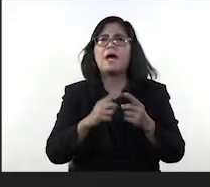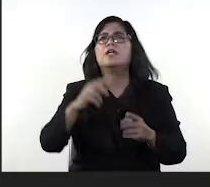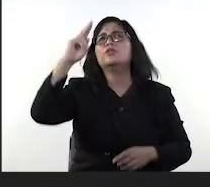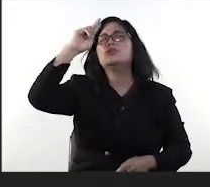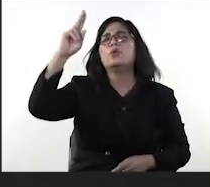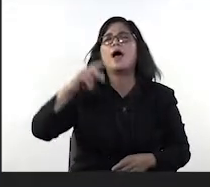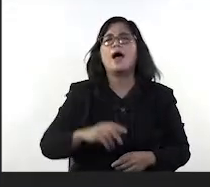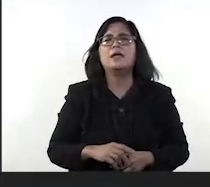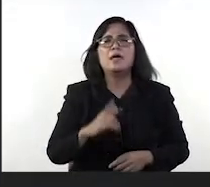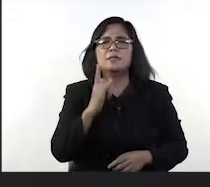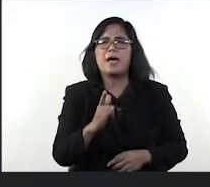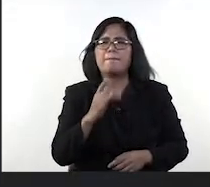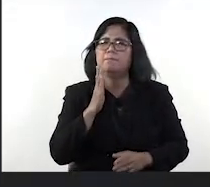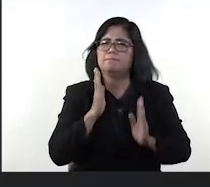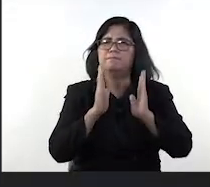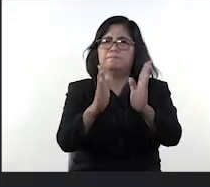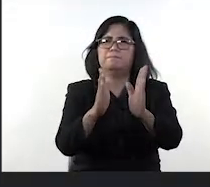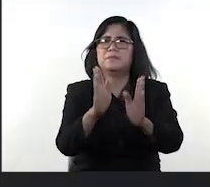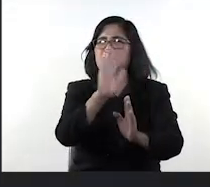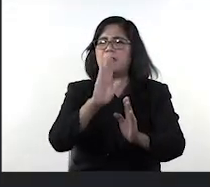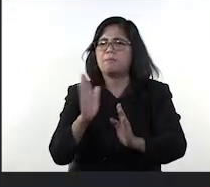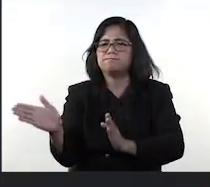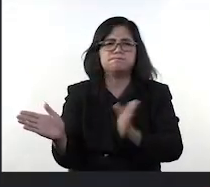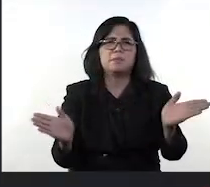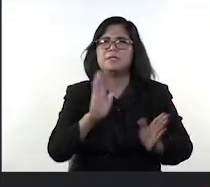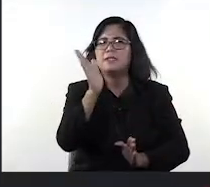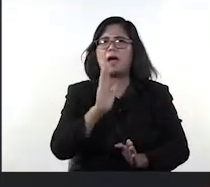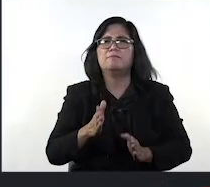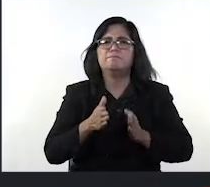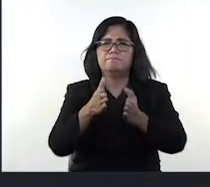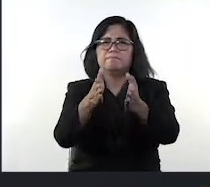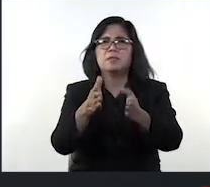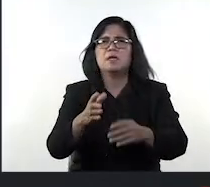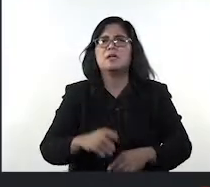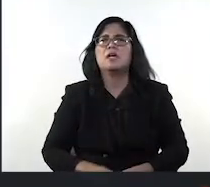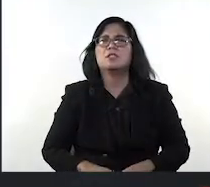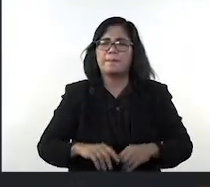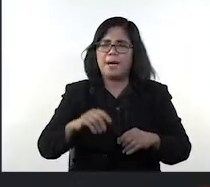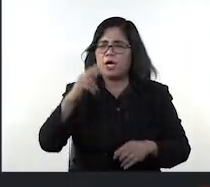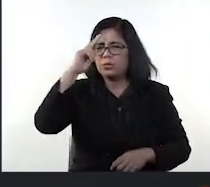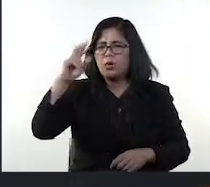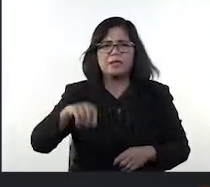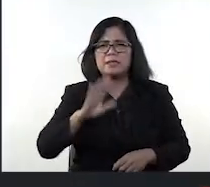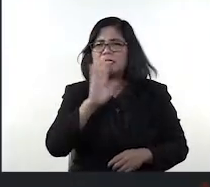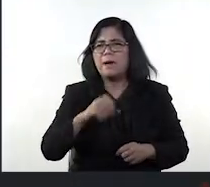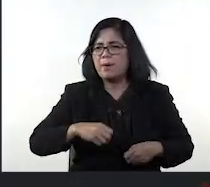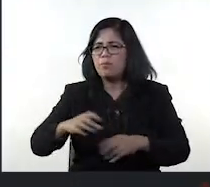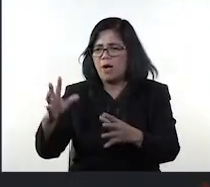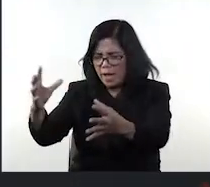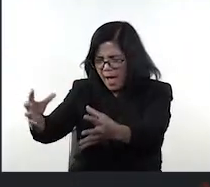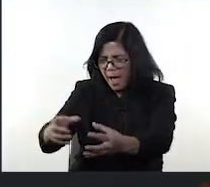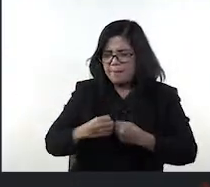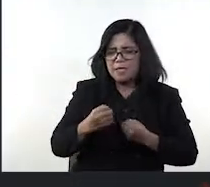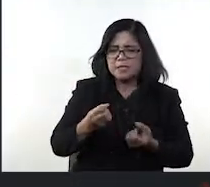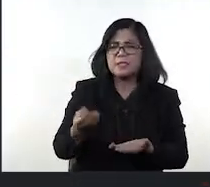selama genap tidak milih ke kiri maupun mereka kanan tidak ada yang tahu Rusak Sampai Tuhan membuangnya tiap pungutnya